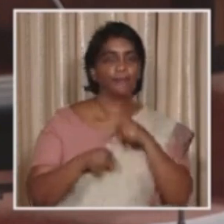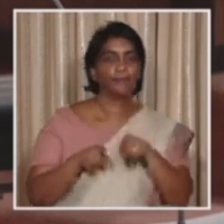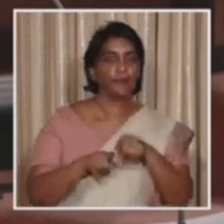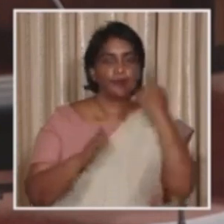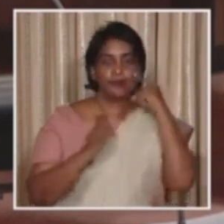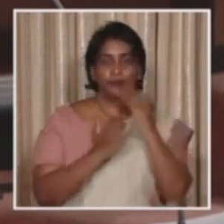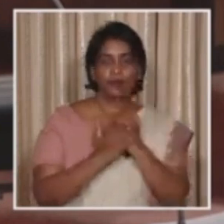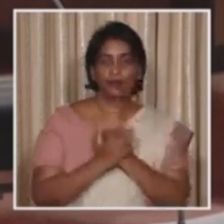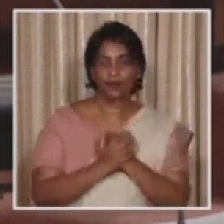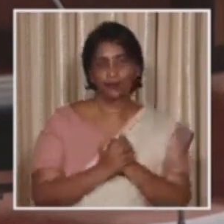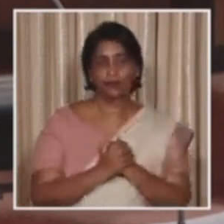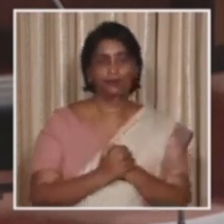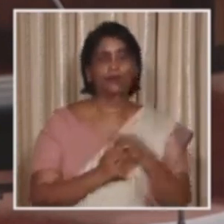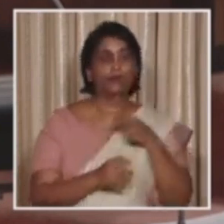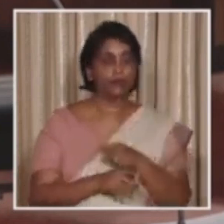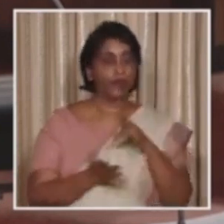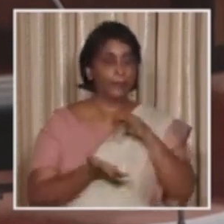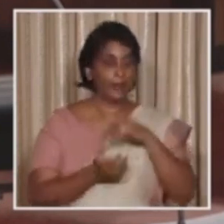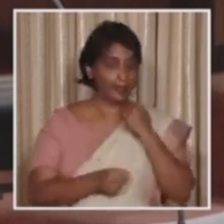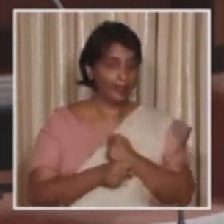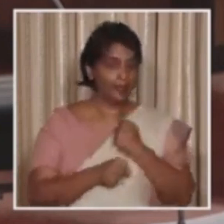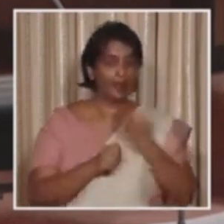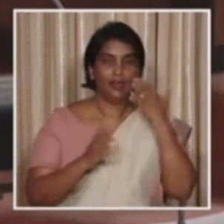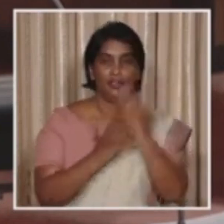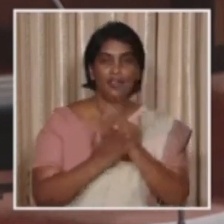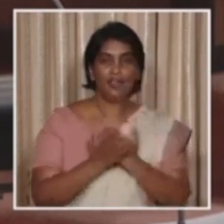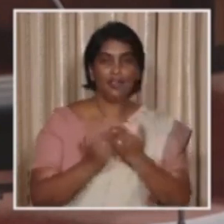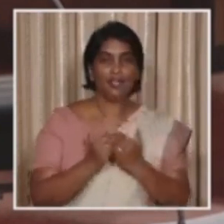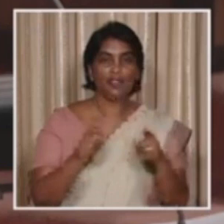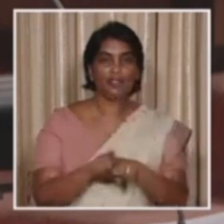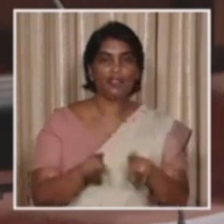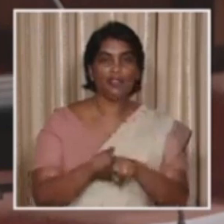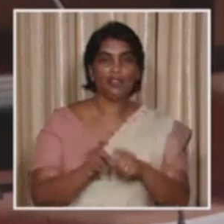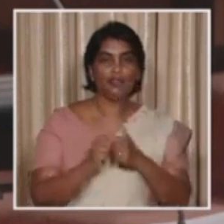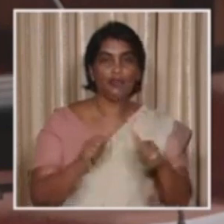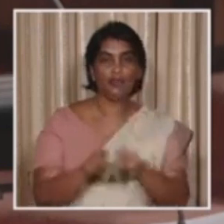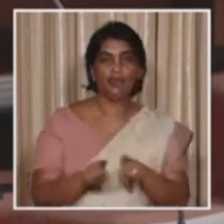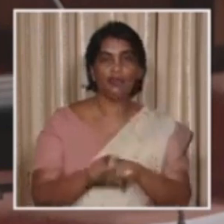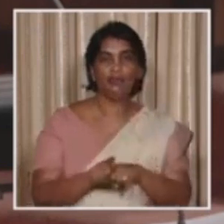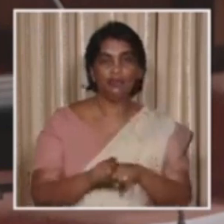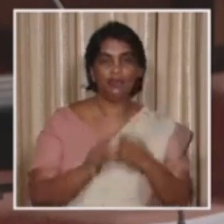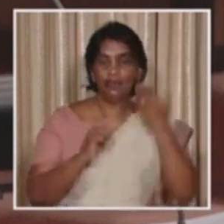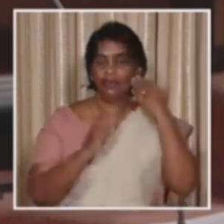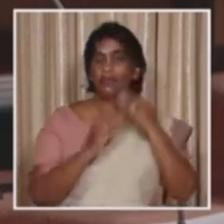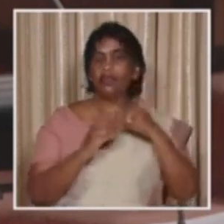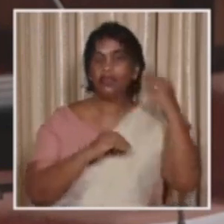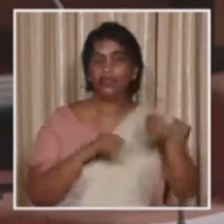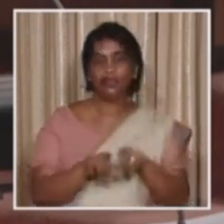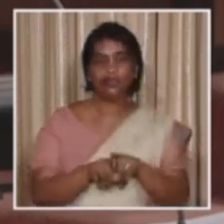நடுவன் அரசிலே மட்டும் இந்த ஊழல் சம்பந்தப்பட்டவர்கள் இருக்கிறார்கள் என்று இல்லை. ஒவ்வொரு